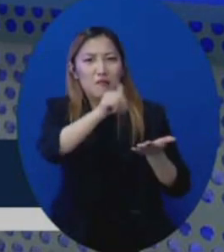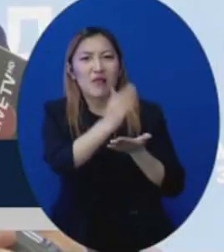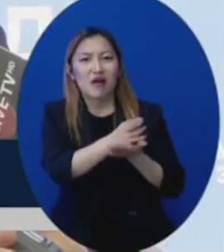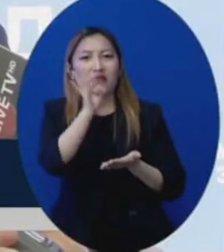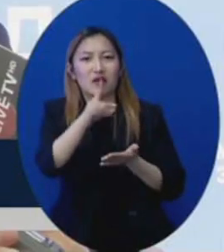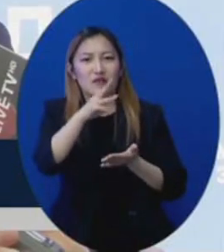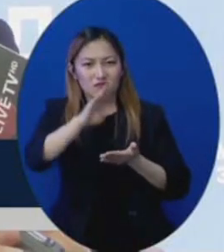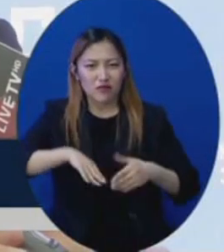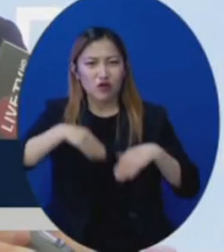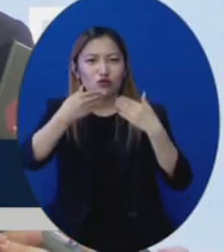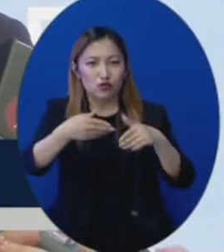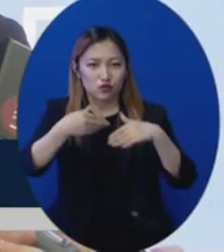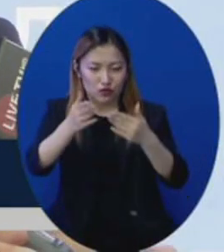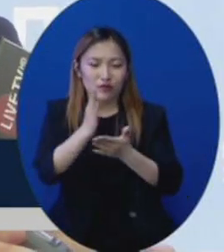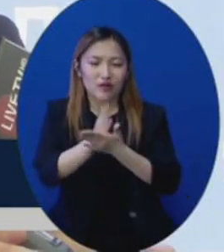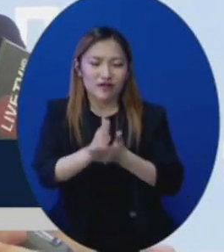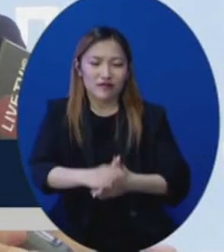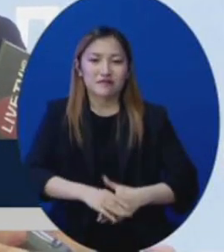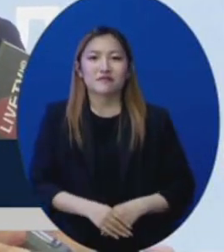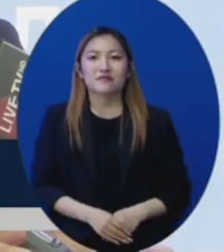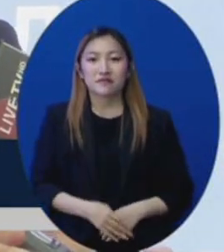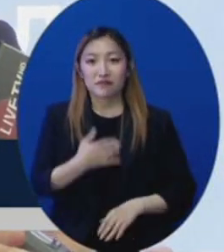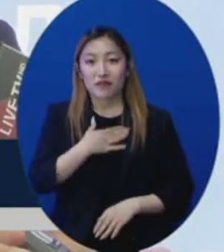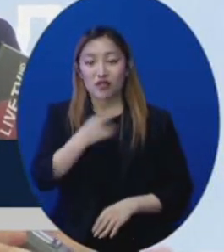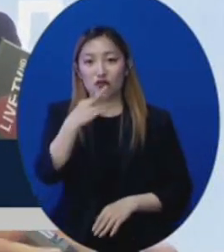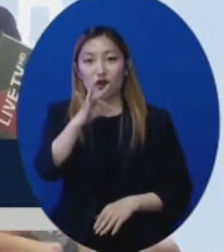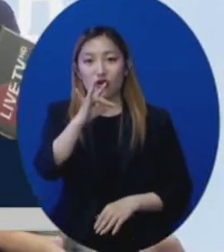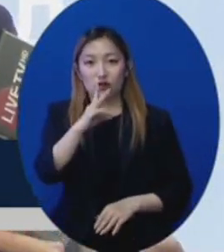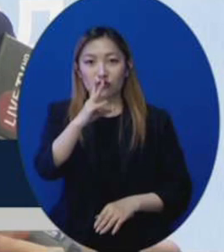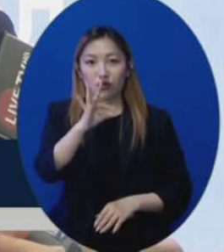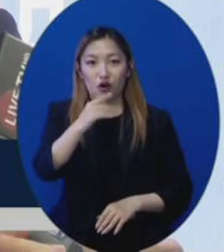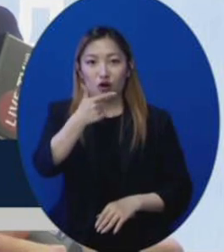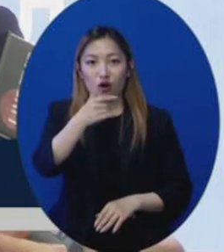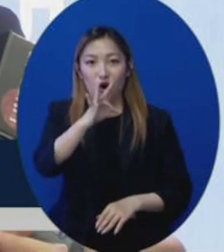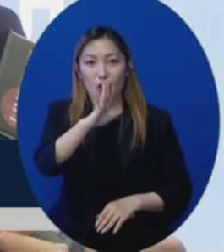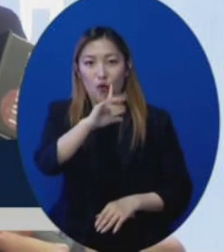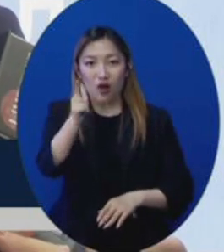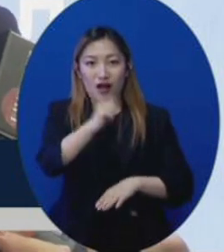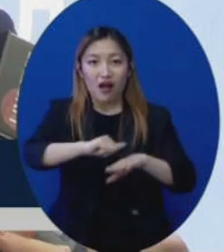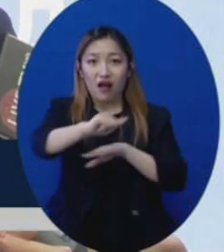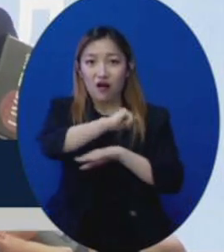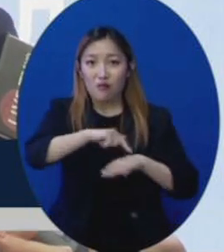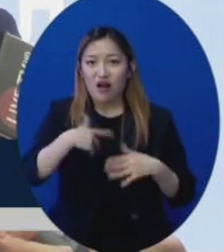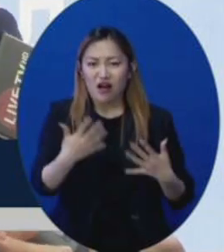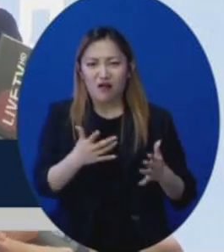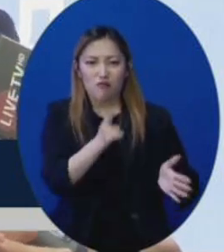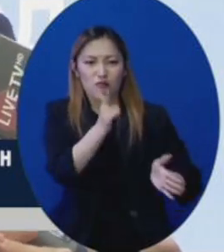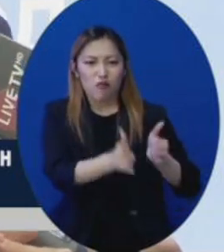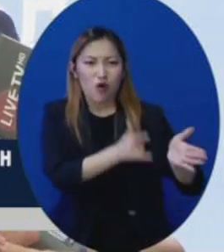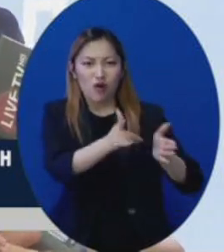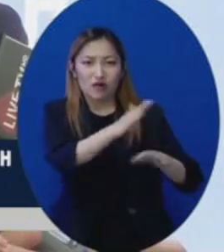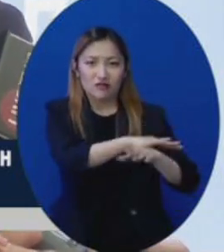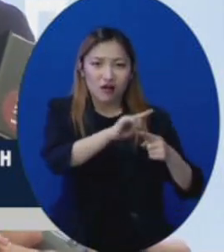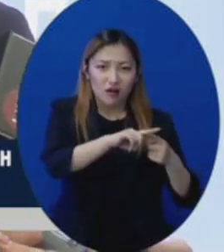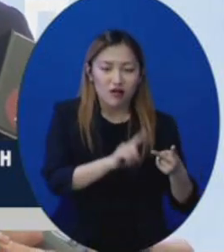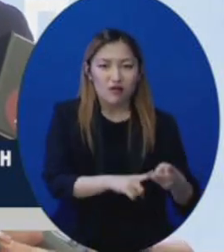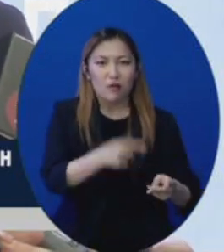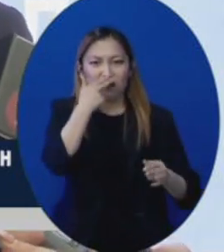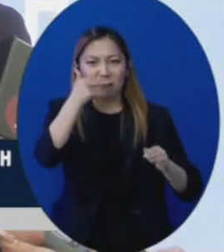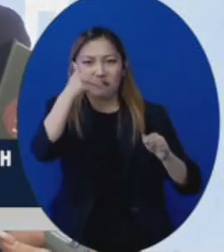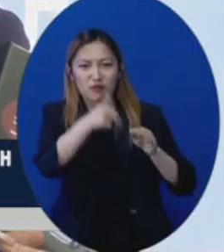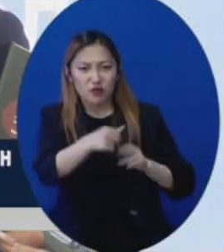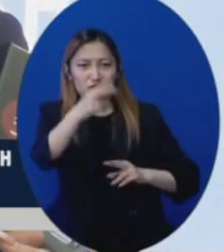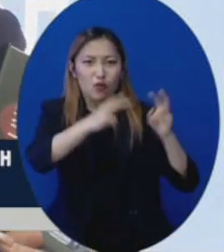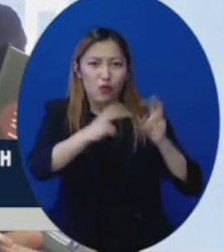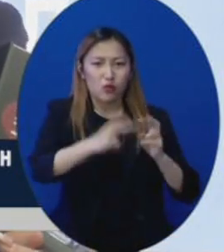юм а. Дорногов аймгийн хувьд бол Монгол улсын томоохон бүтээн байгуулалтууд төмөр замын нефтийн гэдэг том бүтээн